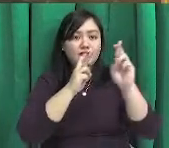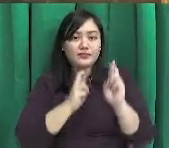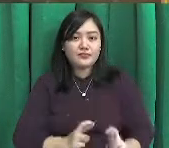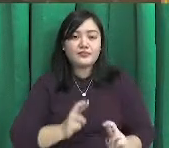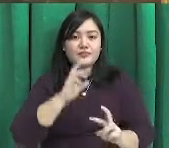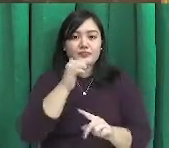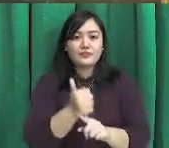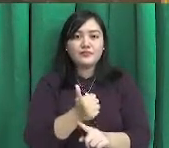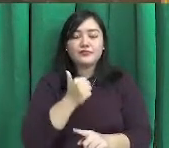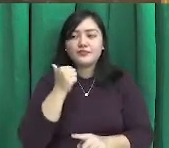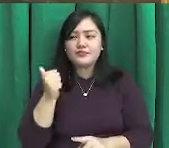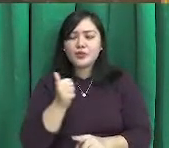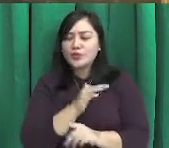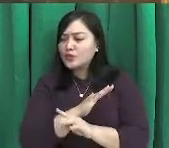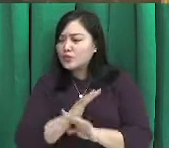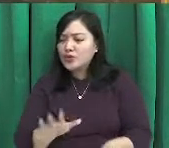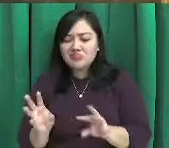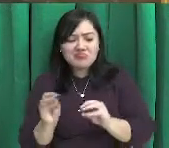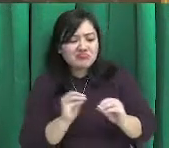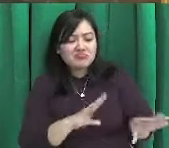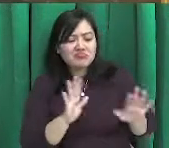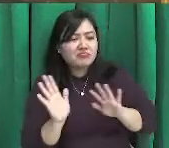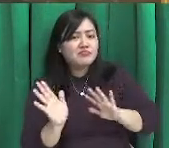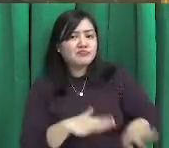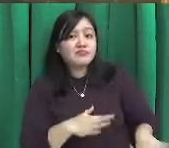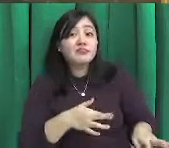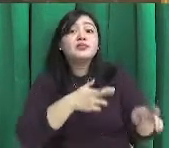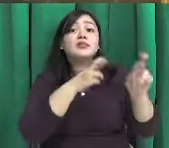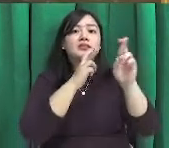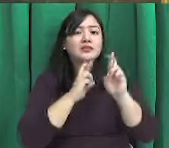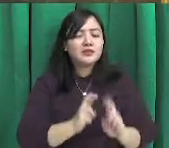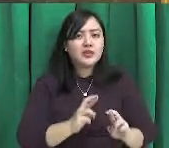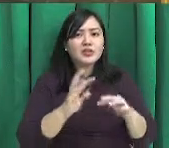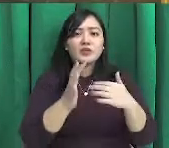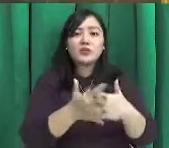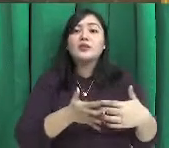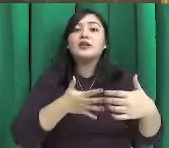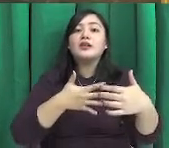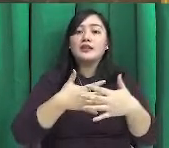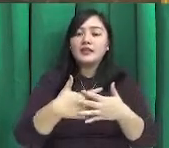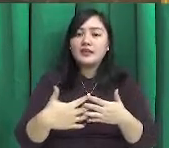Wag po nating tatanggalin. Yun. Ano man po ang